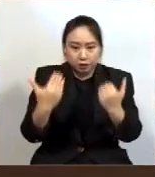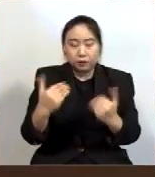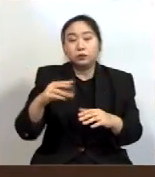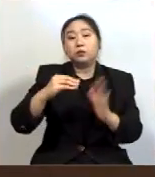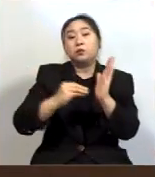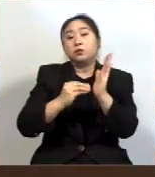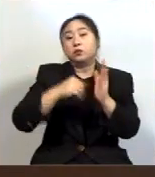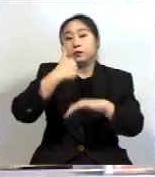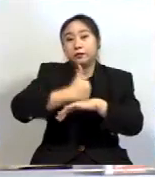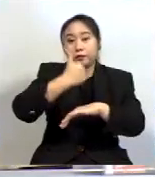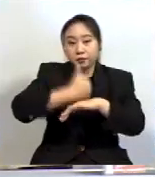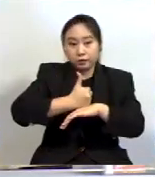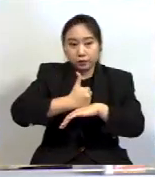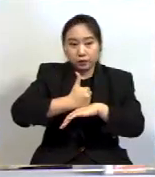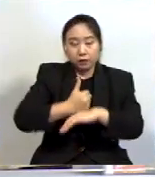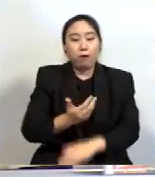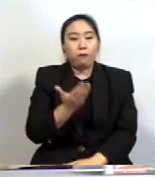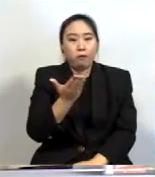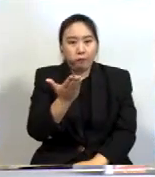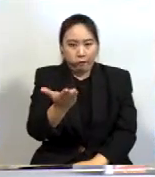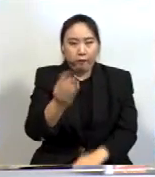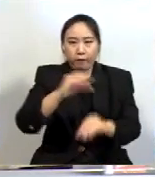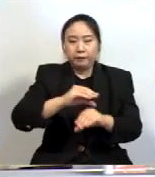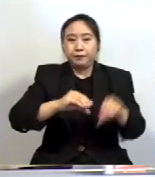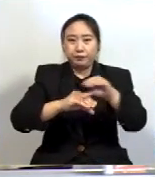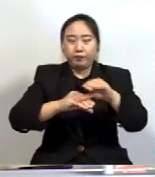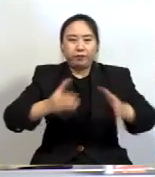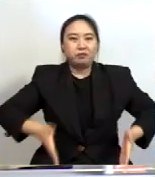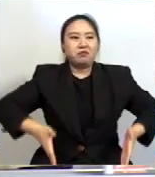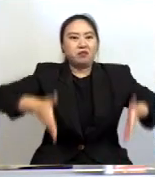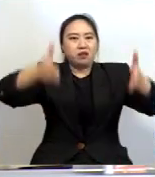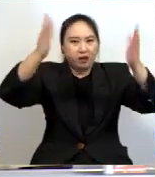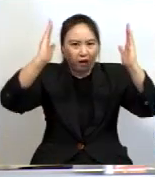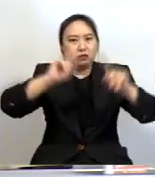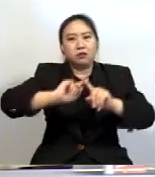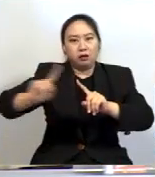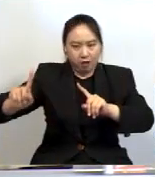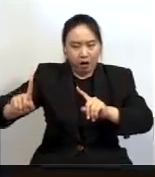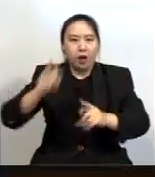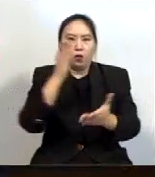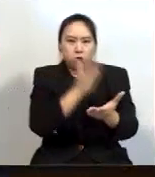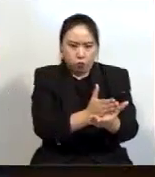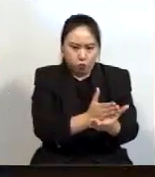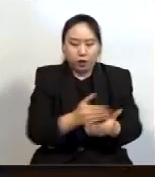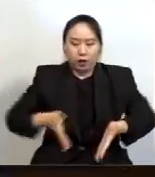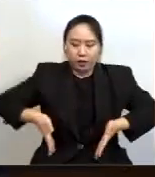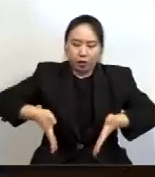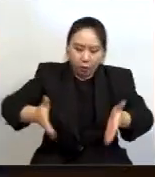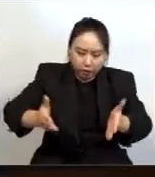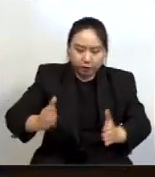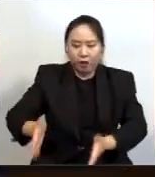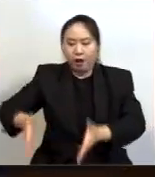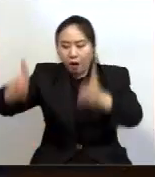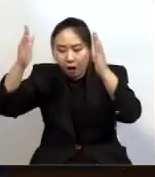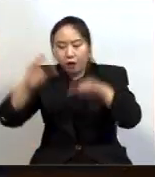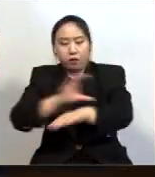ชการกรุงเทพมหานครค่ะขอให้ยุติการก่อสร้างอาคารขนาดใหญ่ซึ่งครอบคลุมถึงการก่อสร้างถนนอาคารสูงแล้